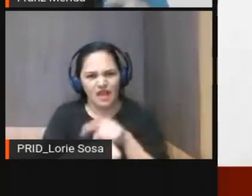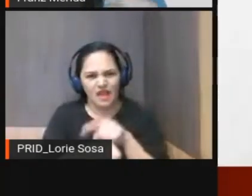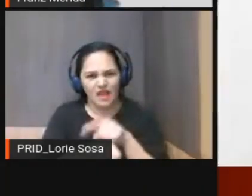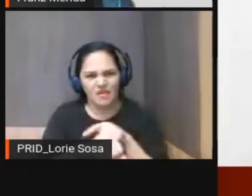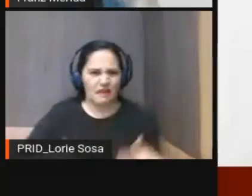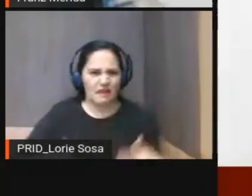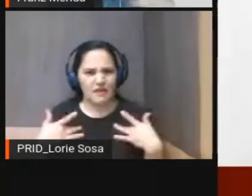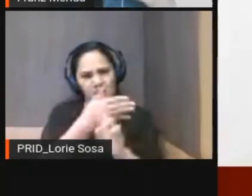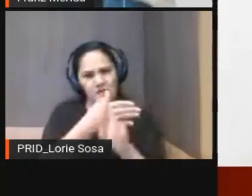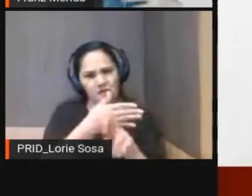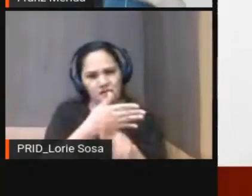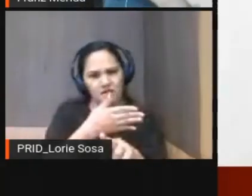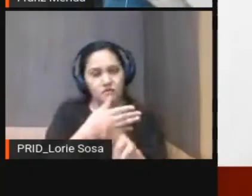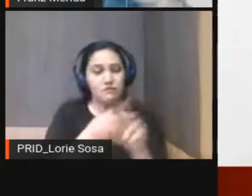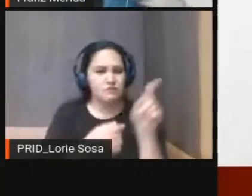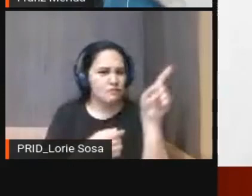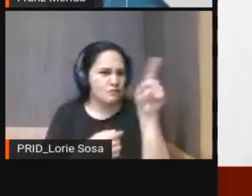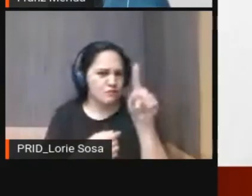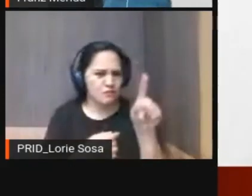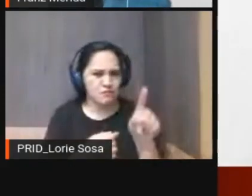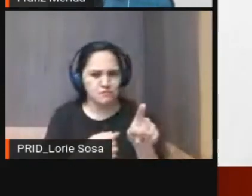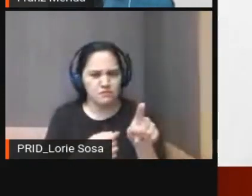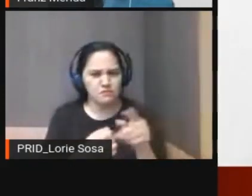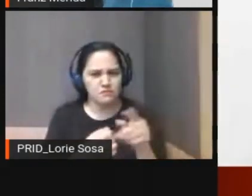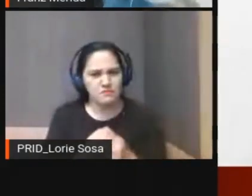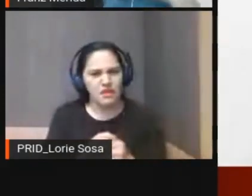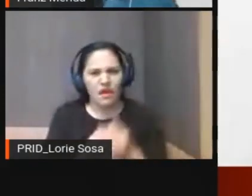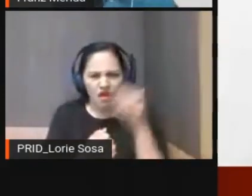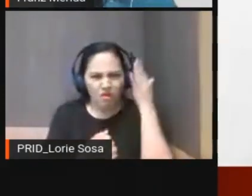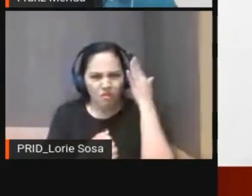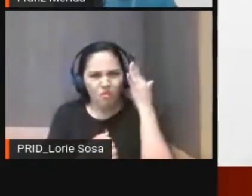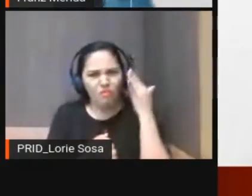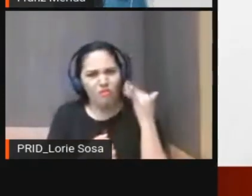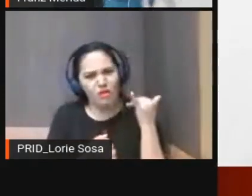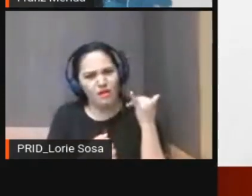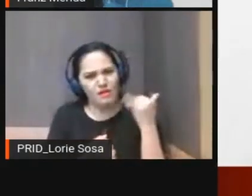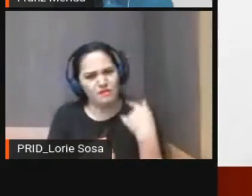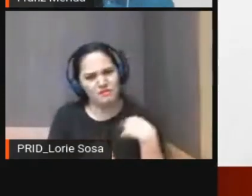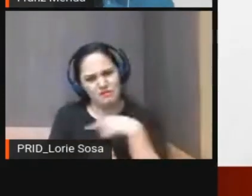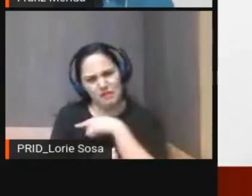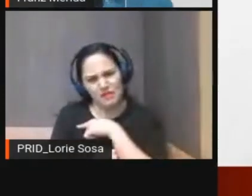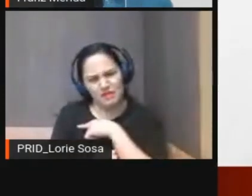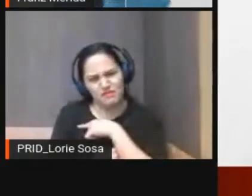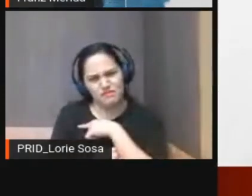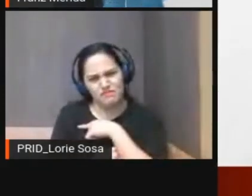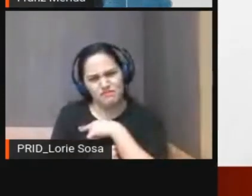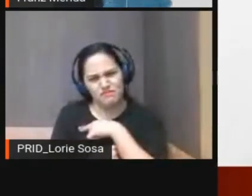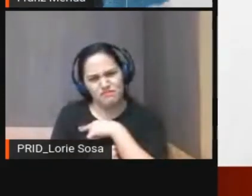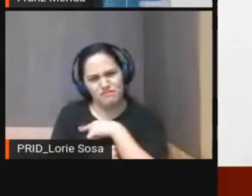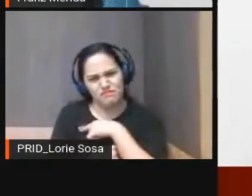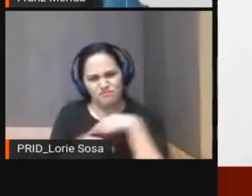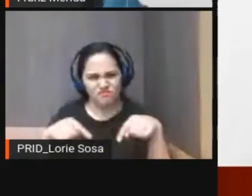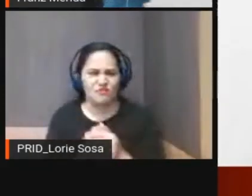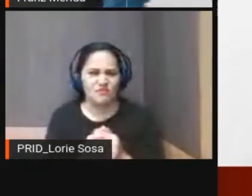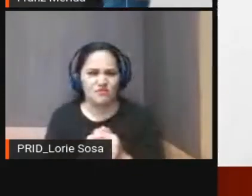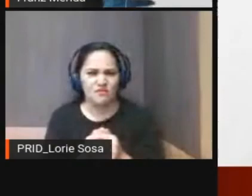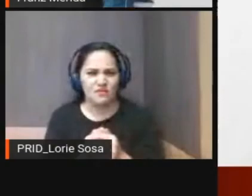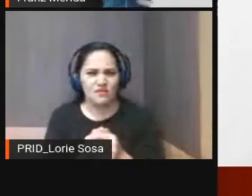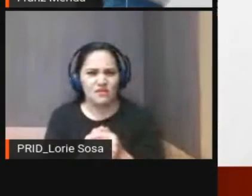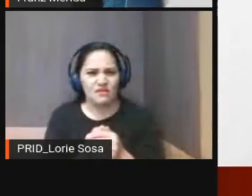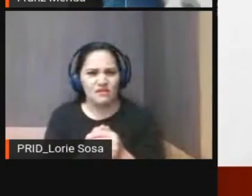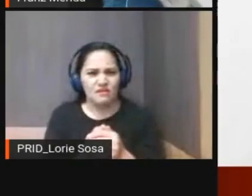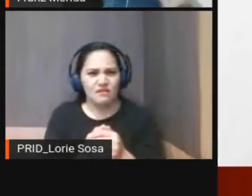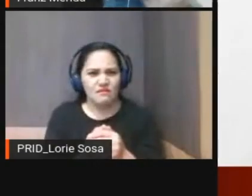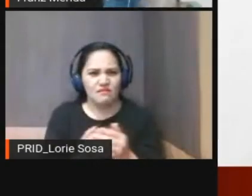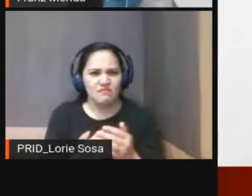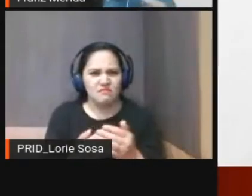questioning kung bakit tayo ganito kahit na may opportunities naman. Kumbaga, we will